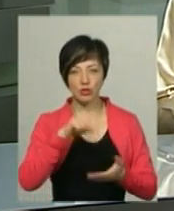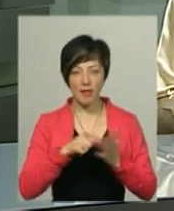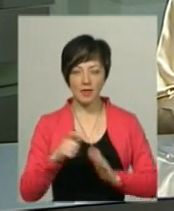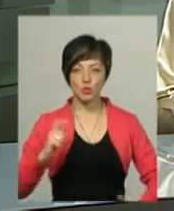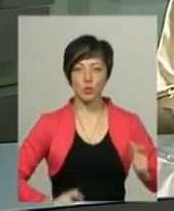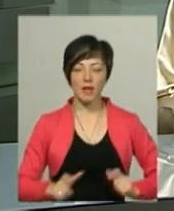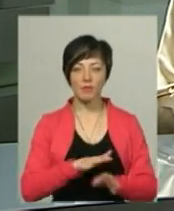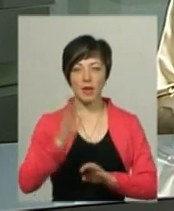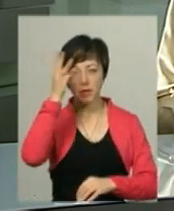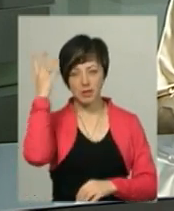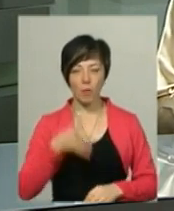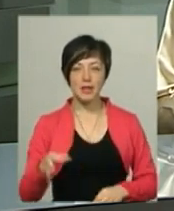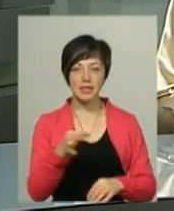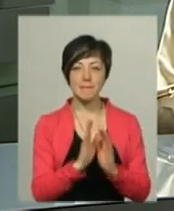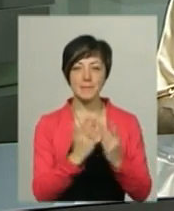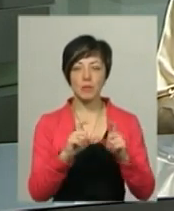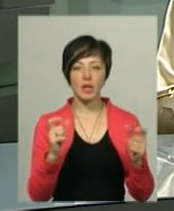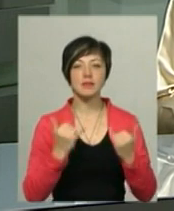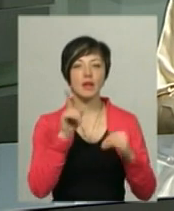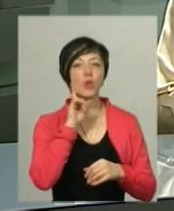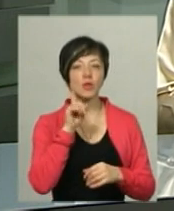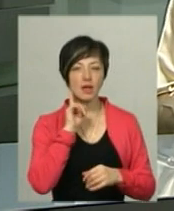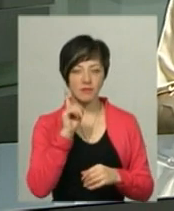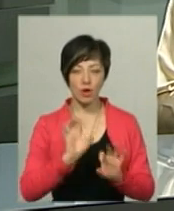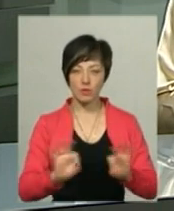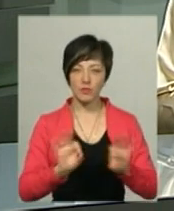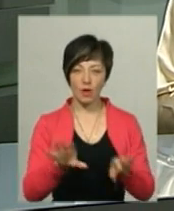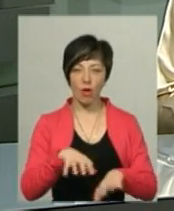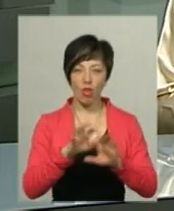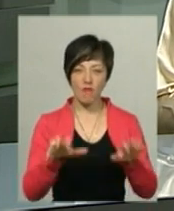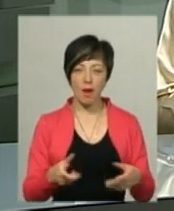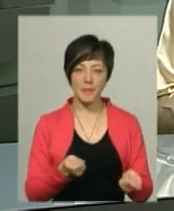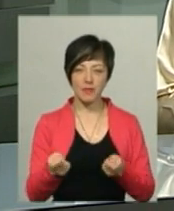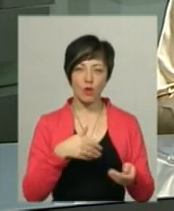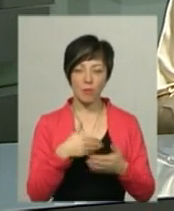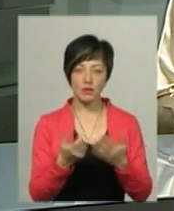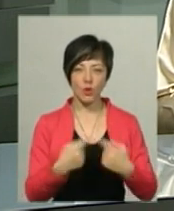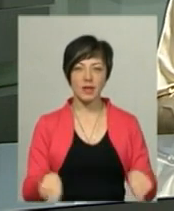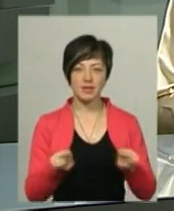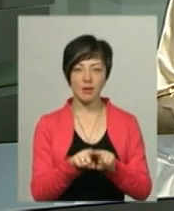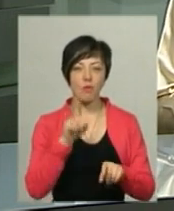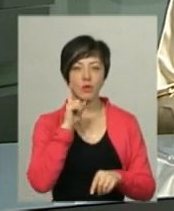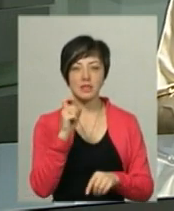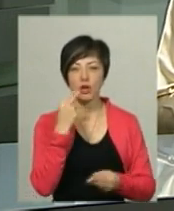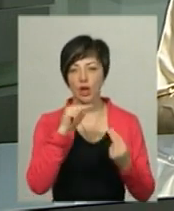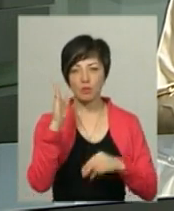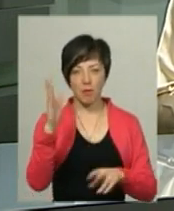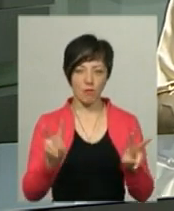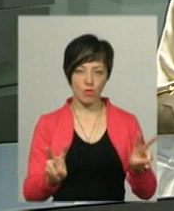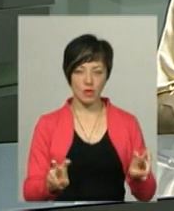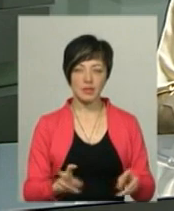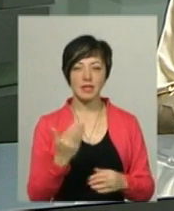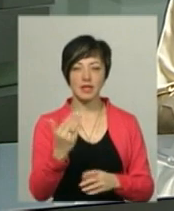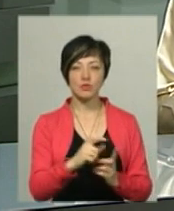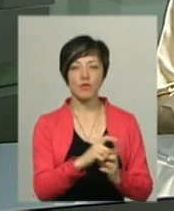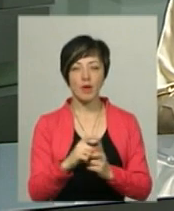студентів, відбулася в Хмельницькій обласній бібліотеці для юнацтва, розповідає голова правління громадської організації «Молодь за краще майбутнє». За